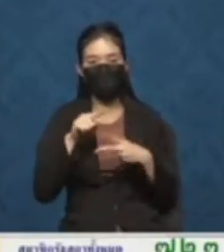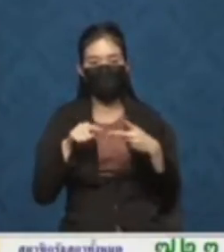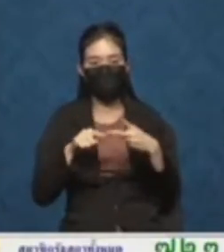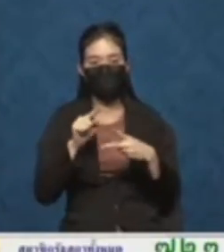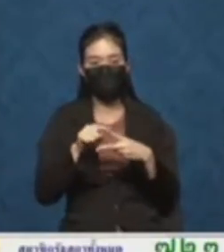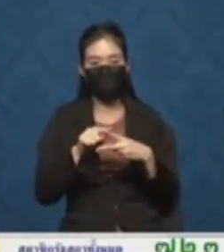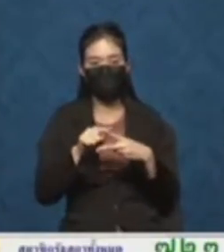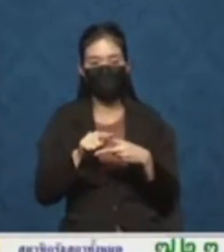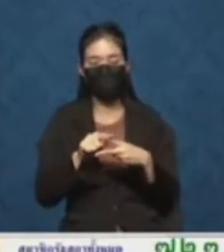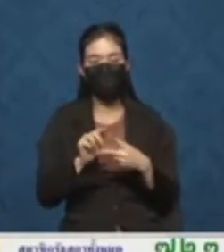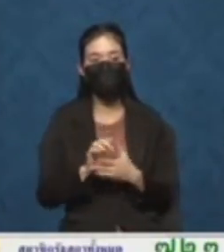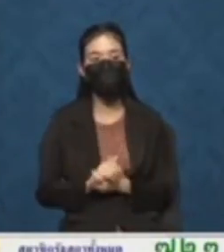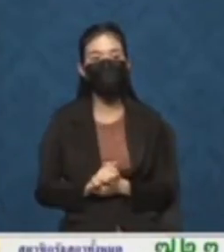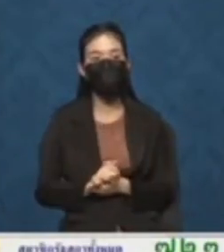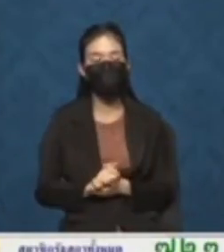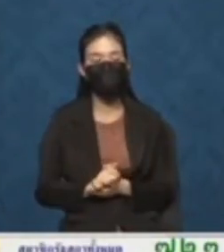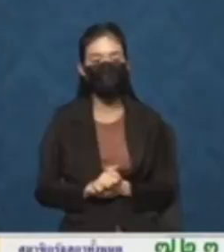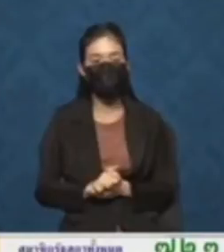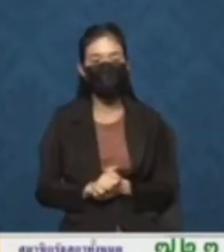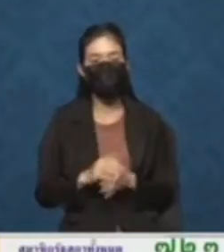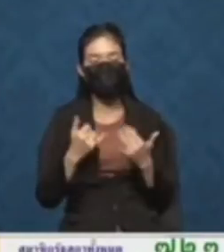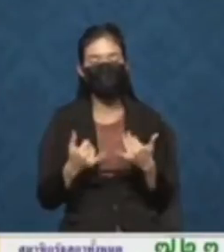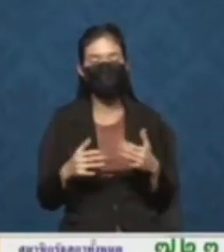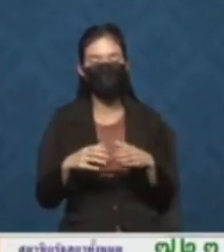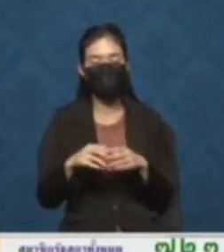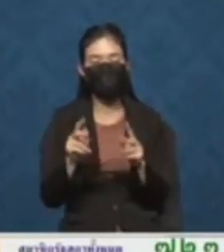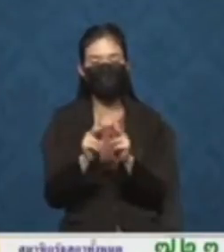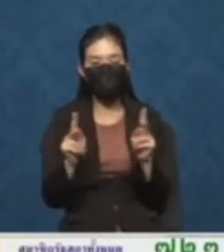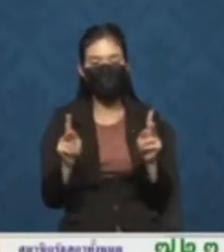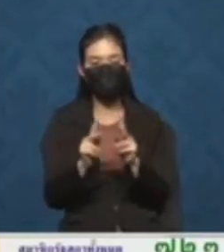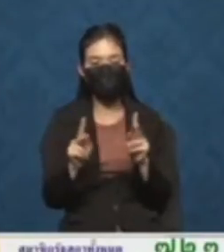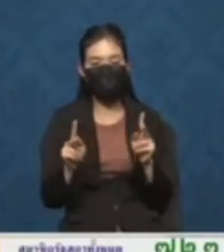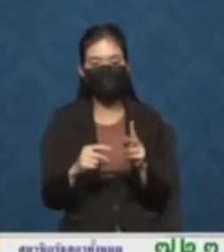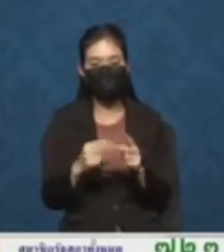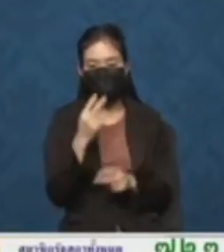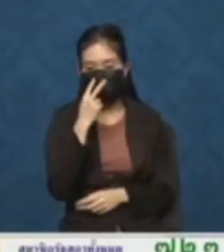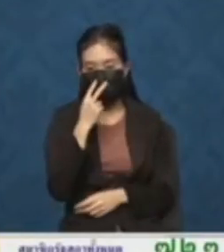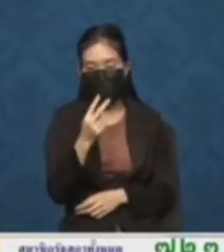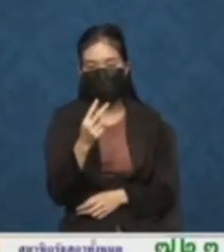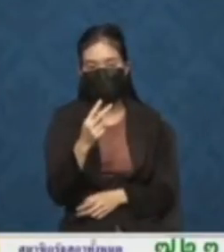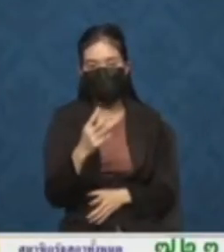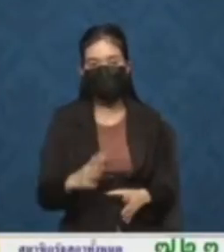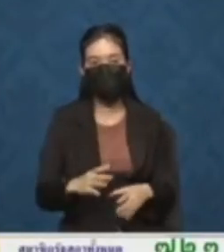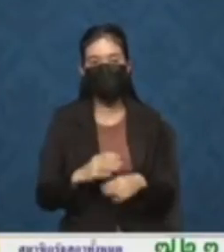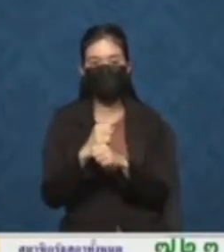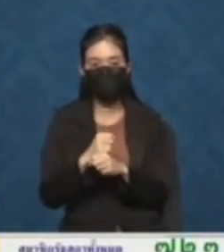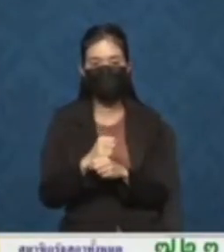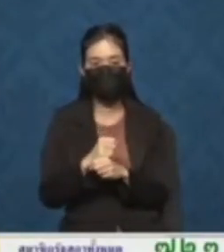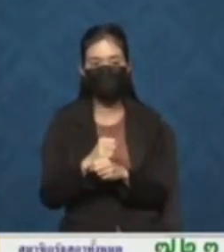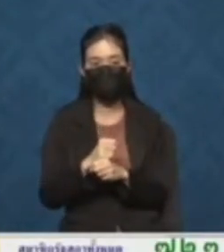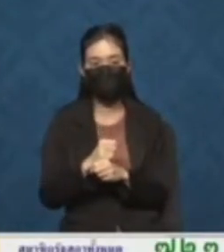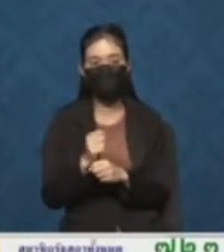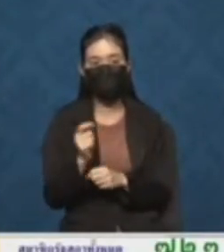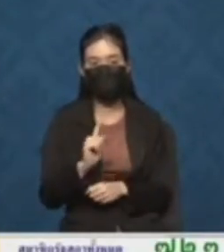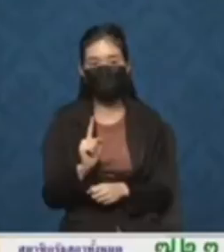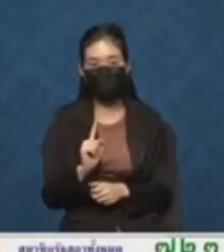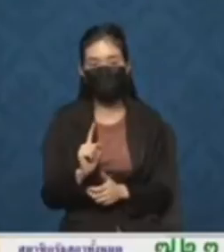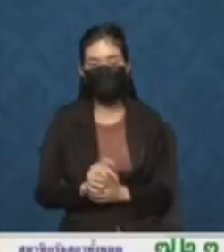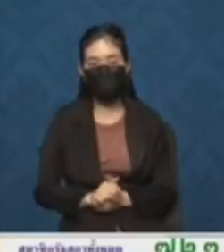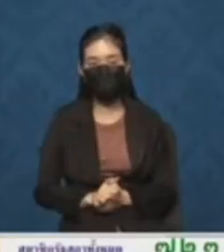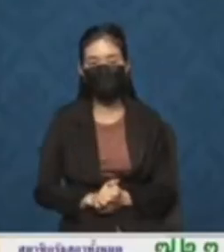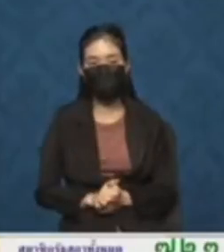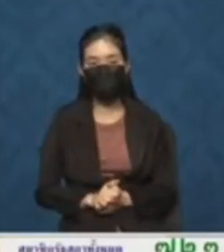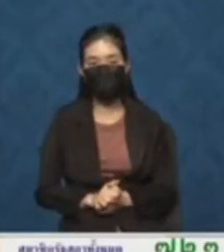าบันที่เกี่ยวข้องแล้วก็การมาธิการของวุฒิสภาก็คือเราไ